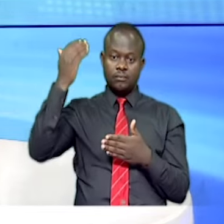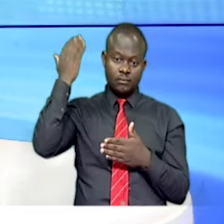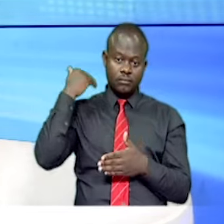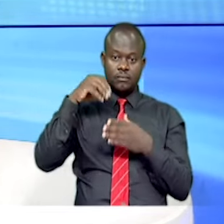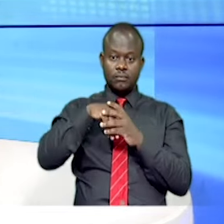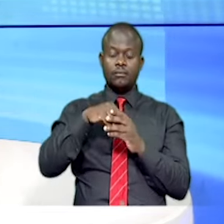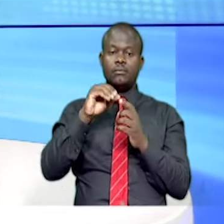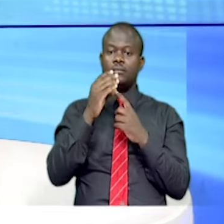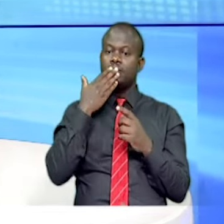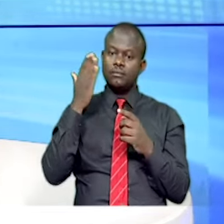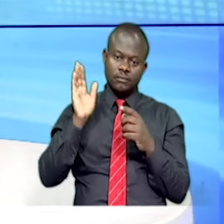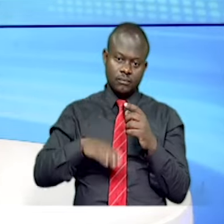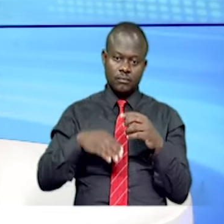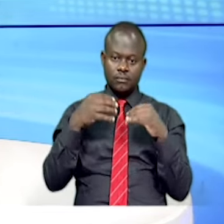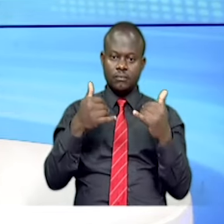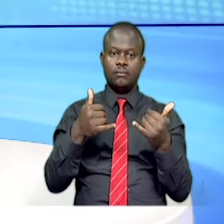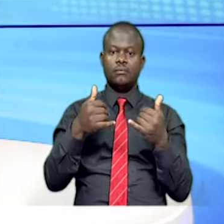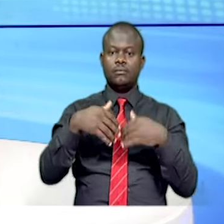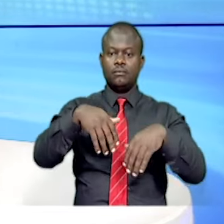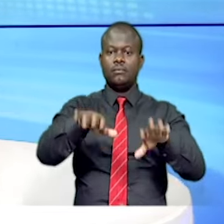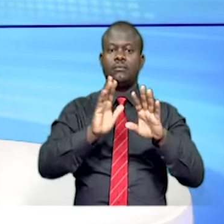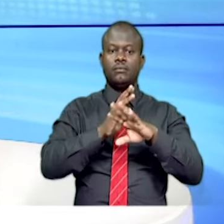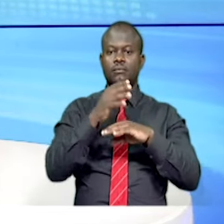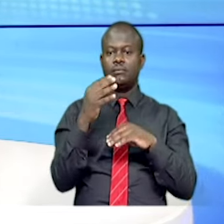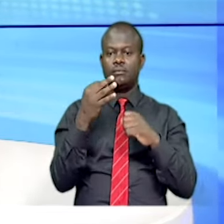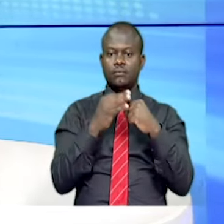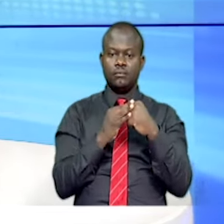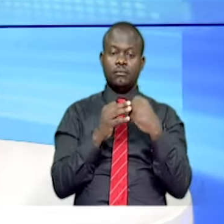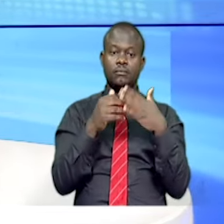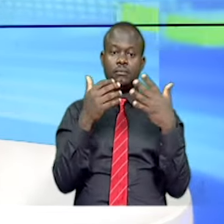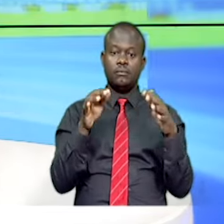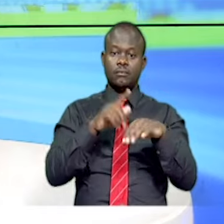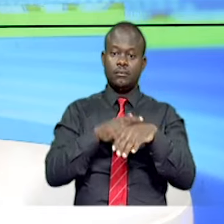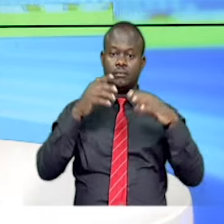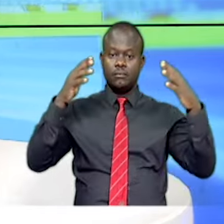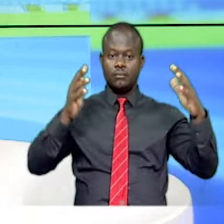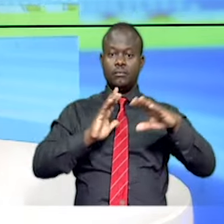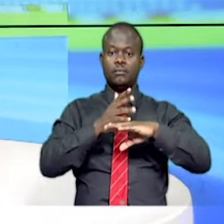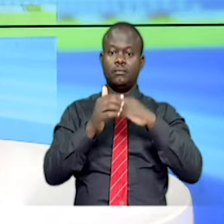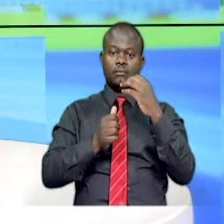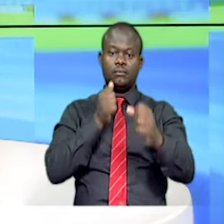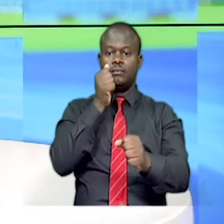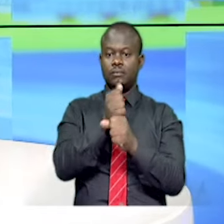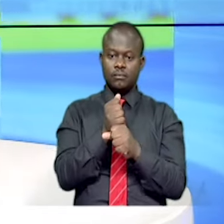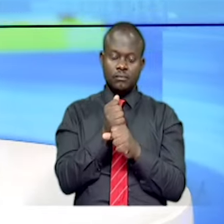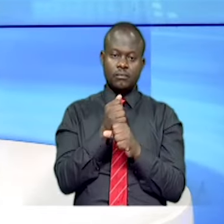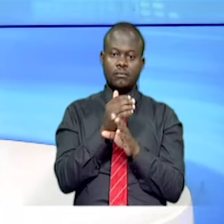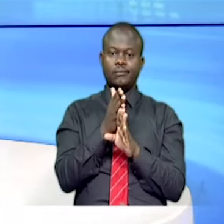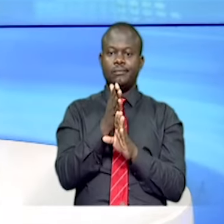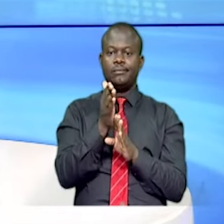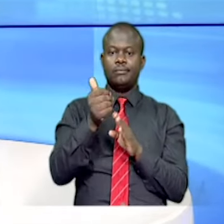bari mu ngeso mbi, ubu barimo barasezererwa bagera kuri 48 rero bari bamazemo igihe kirenga umwaka bagororwa,